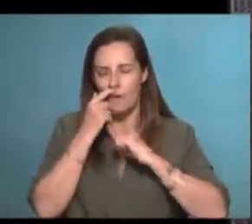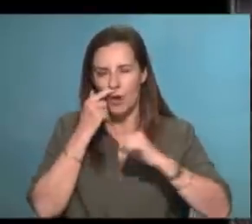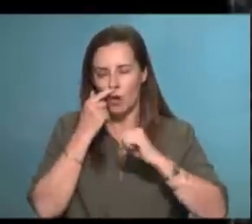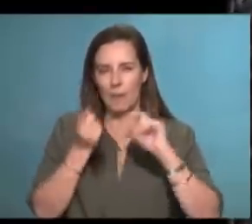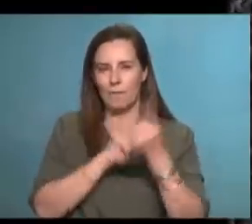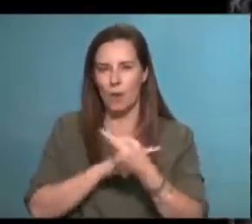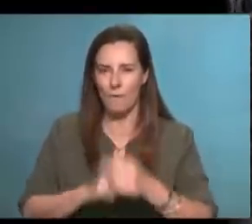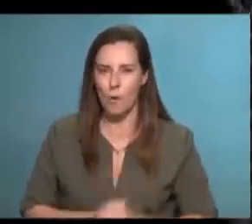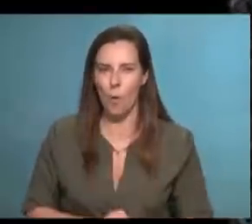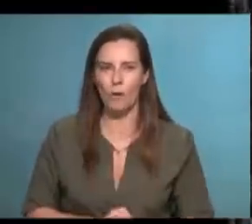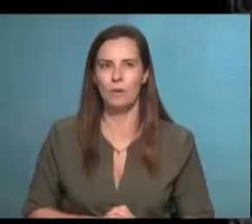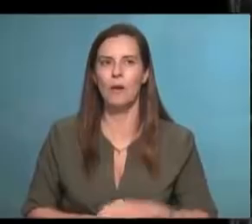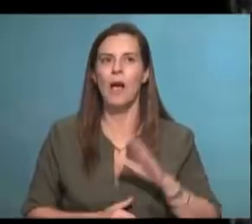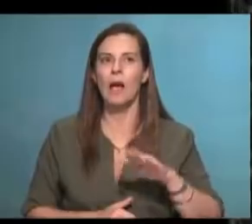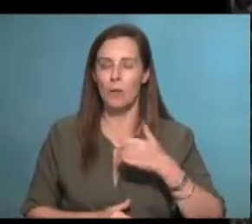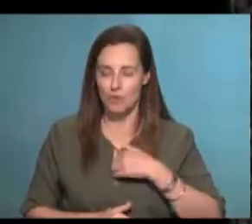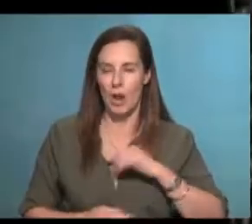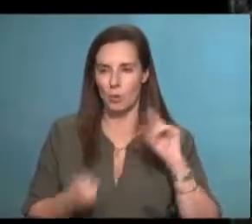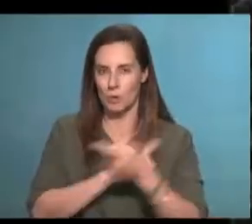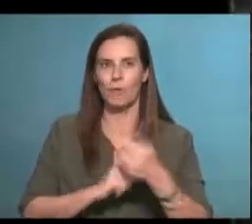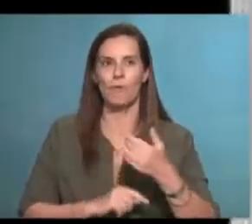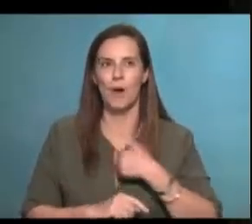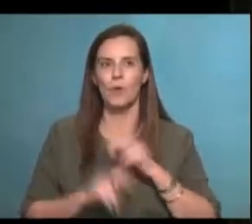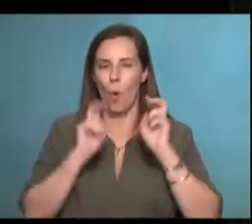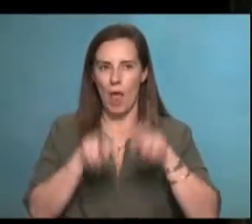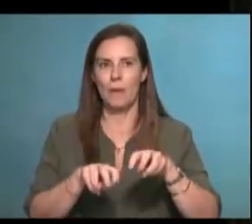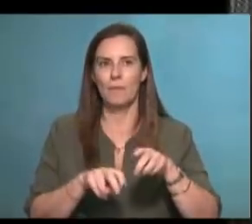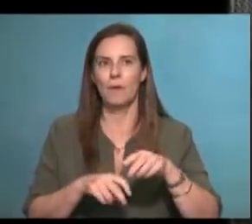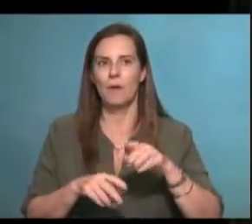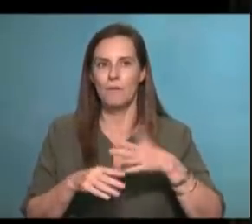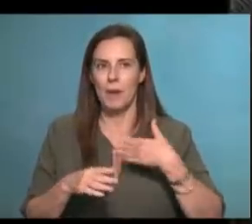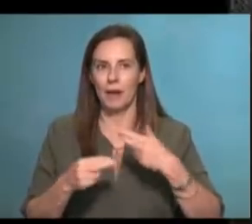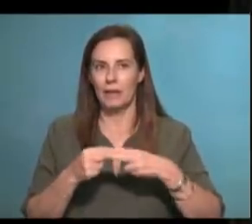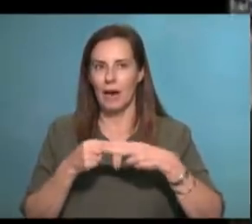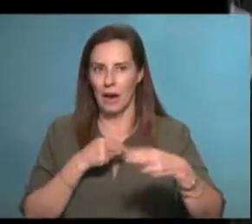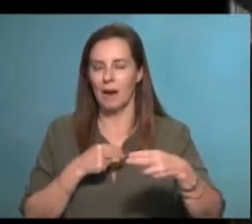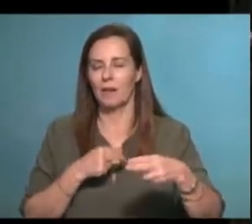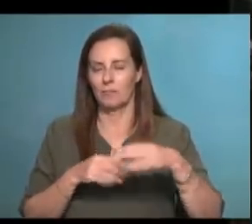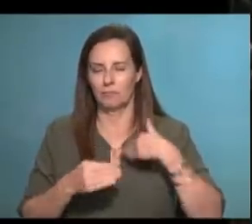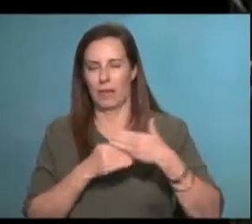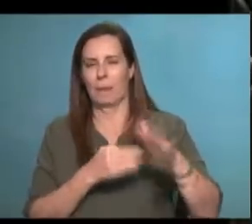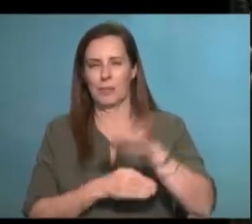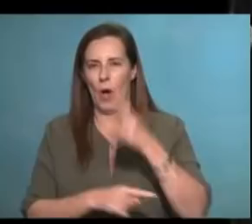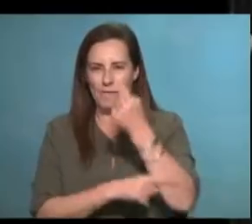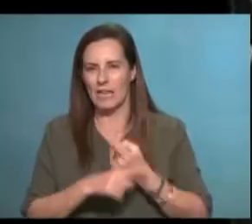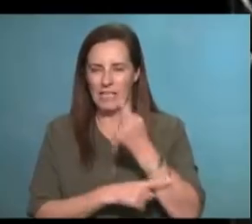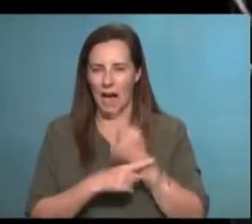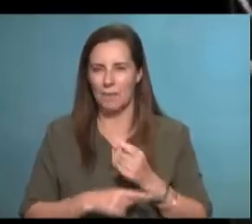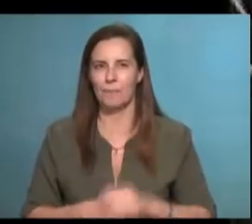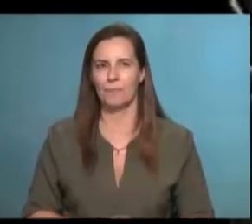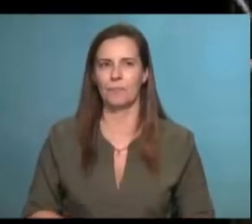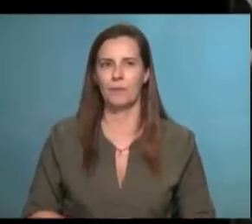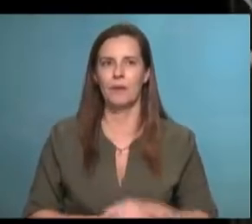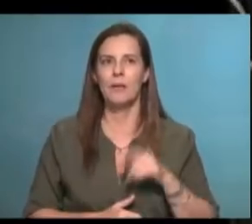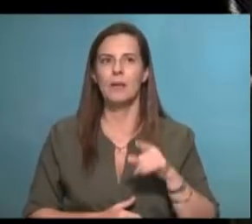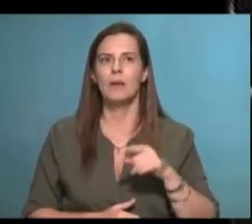ההפוך. גם הזחל שלנו מסתובב, אנחנו עולים עליו ומיד מתרחק מאזור ההפגזה. זה בניה